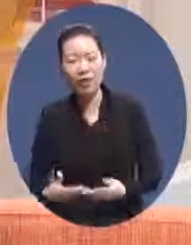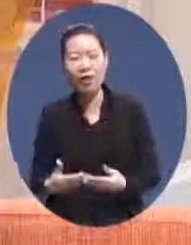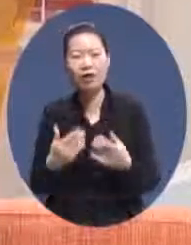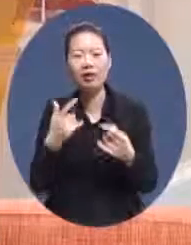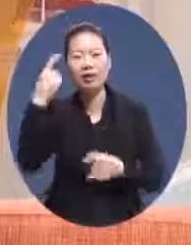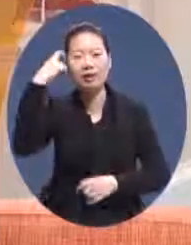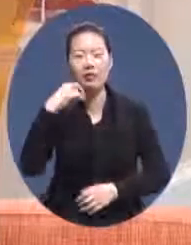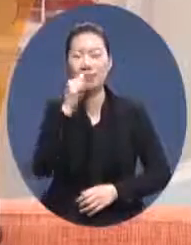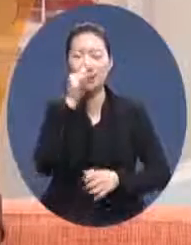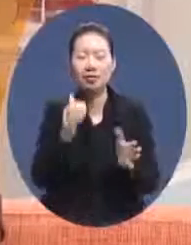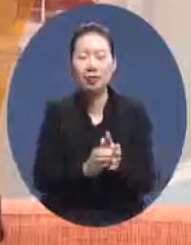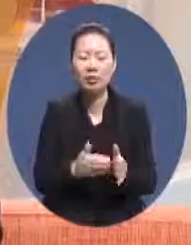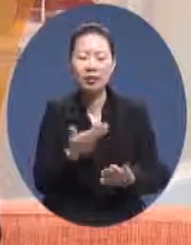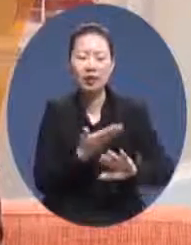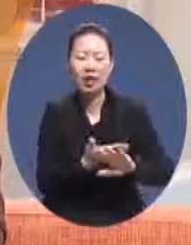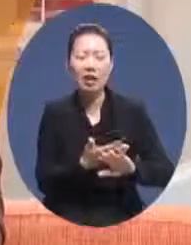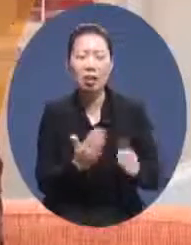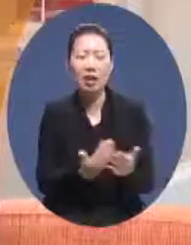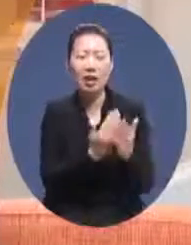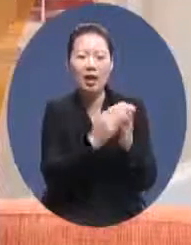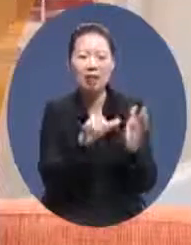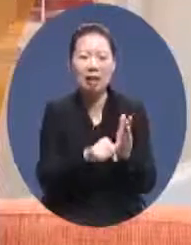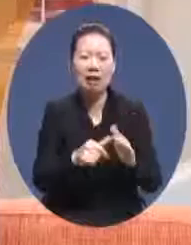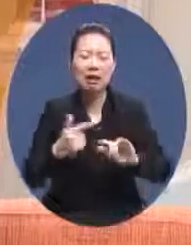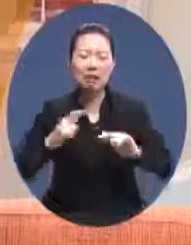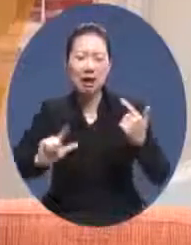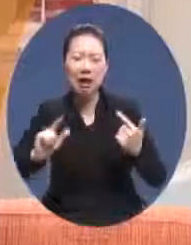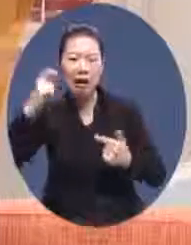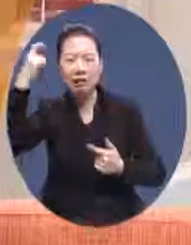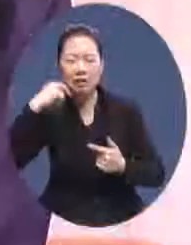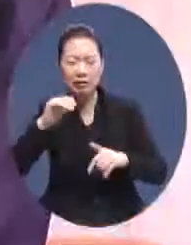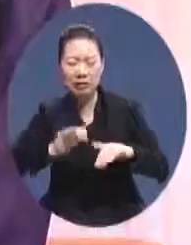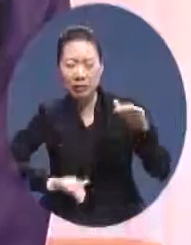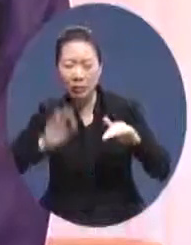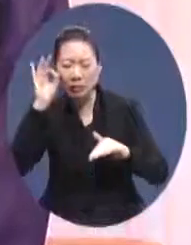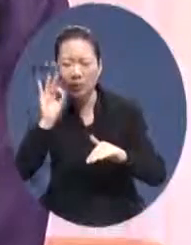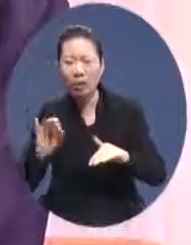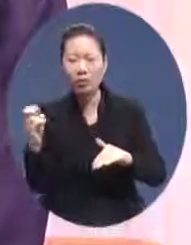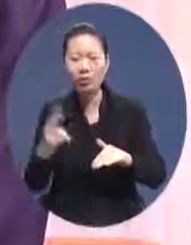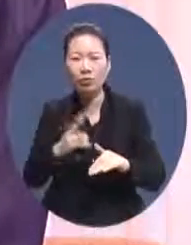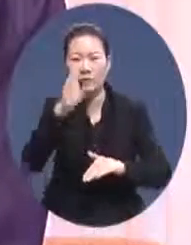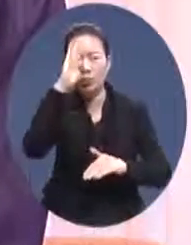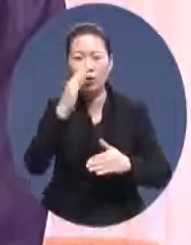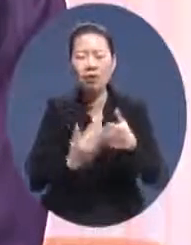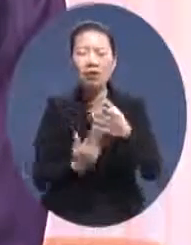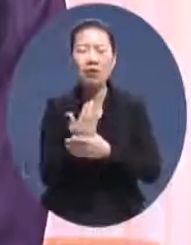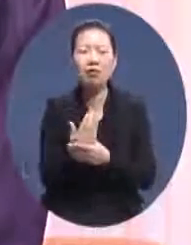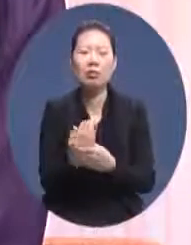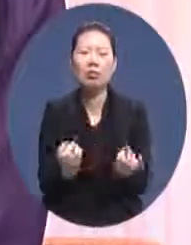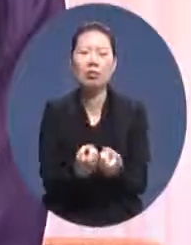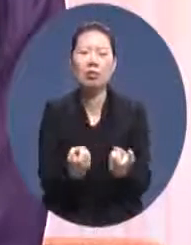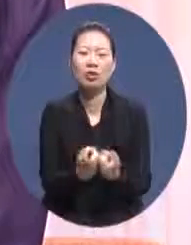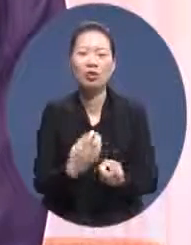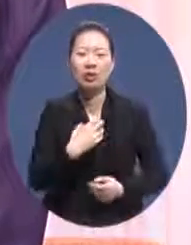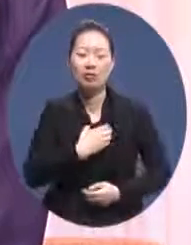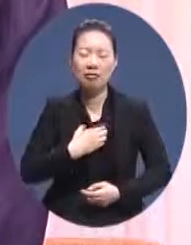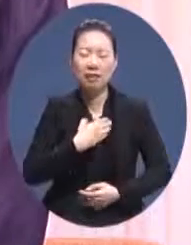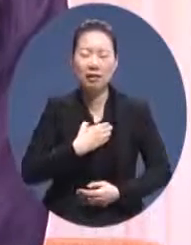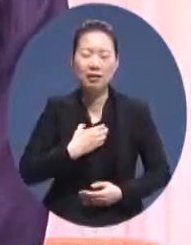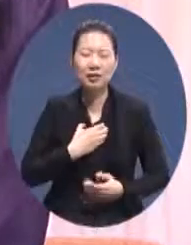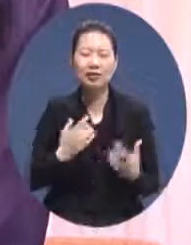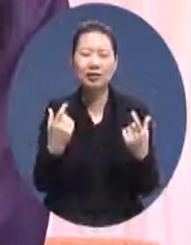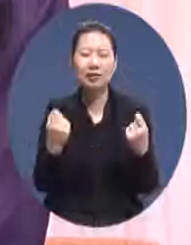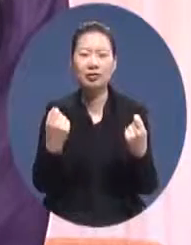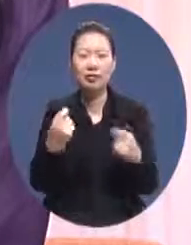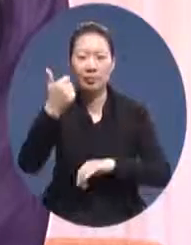거고 아이가 다른 아이하고 발달해서 티가 날 때마다 또 얘가 아프면 어떡하나라는 이제 덜커덩 그 걱정과 불안이 생기는 것